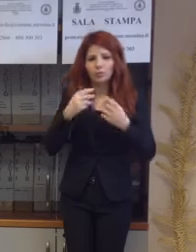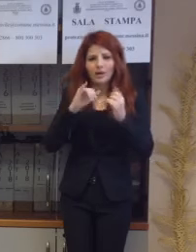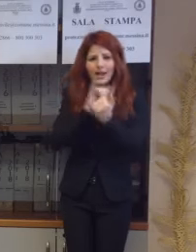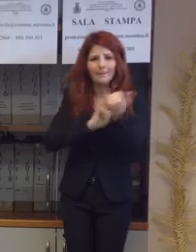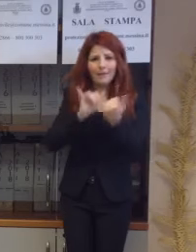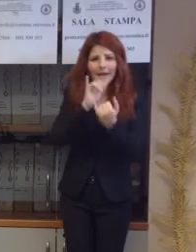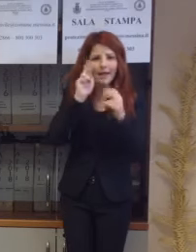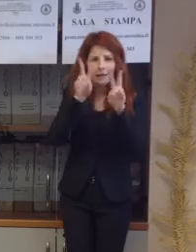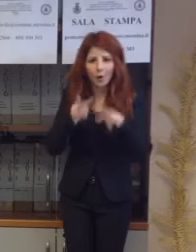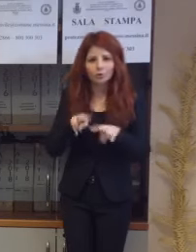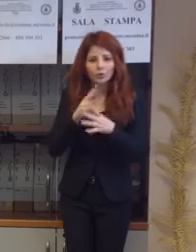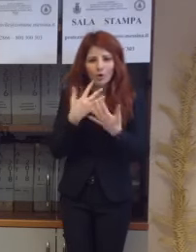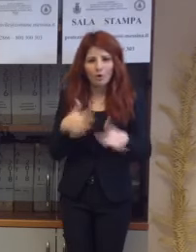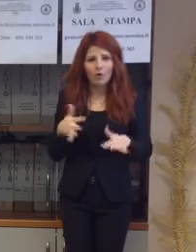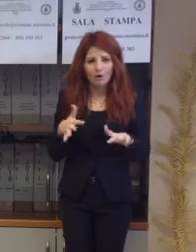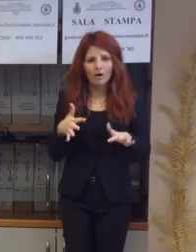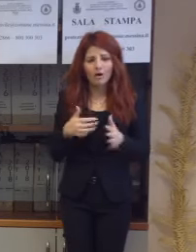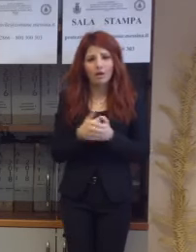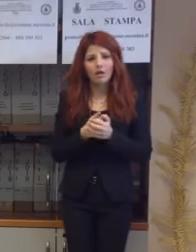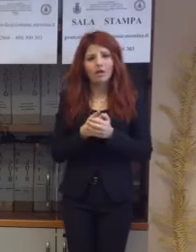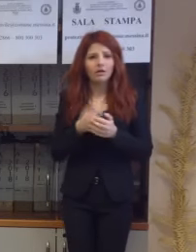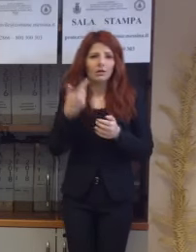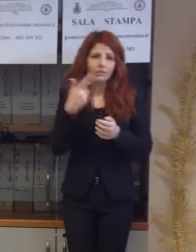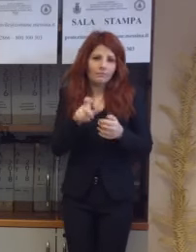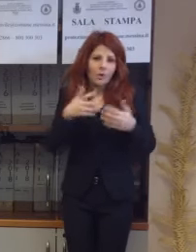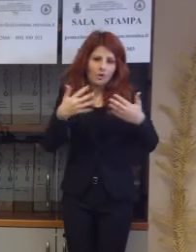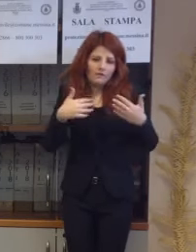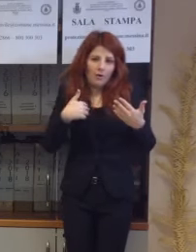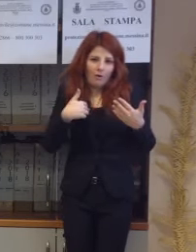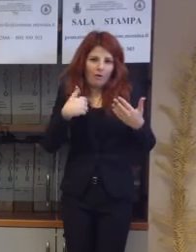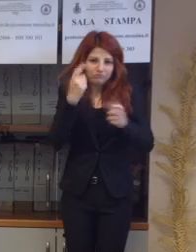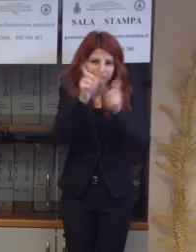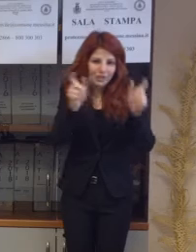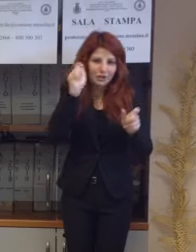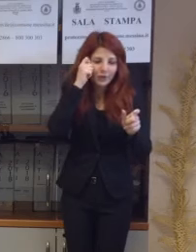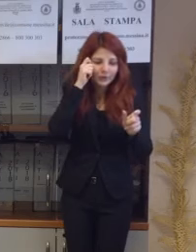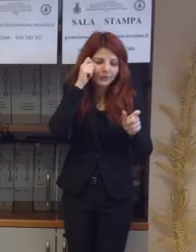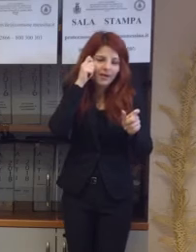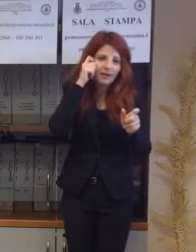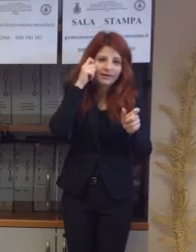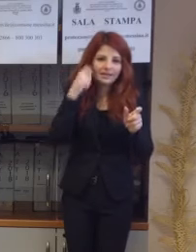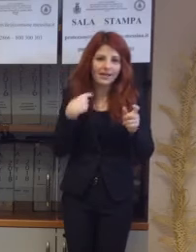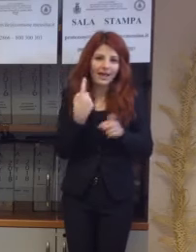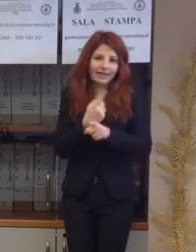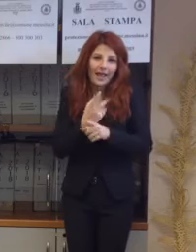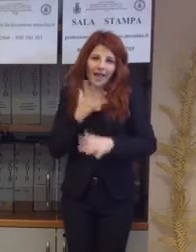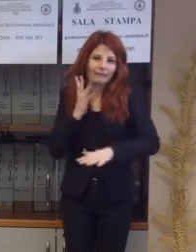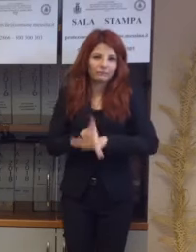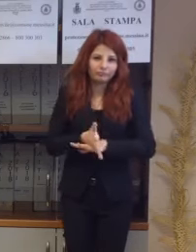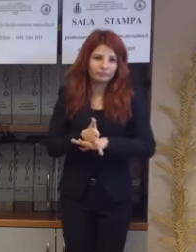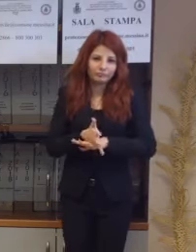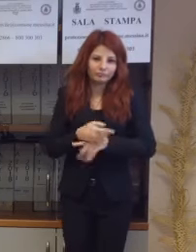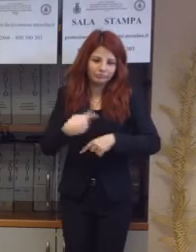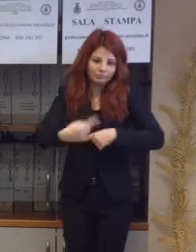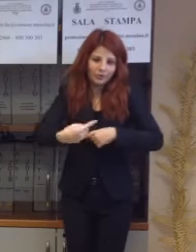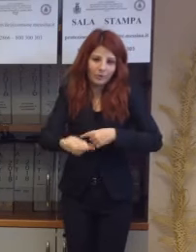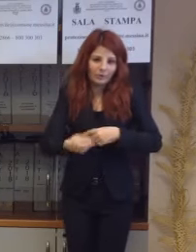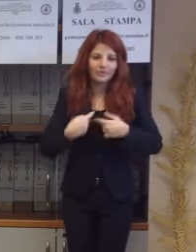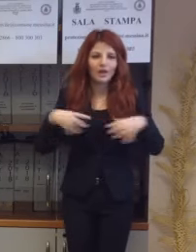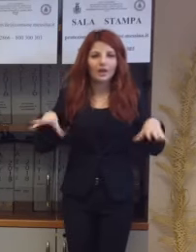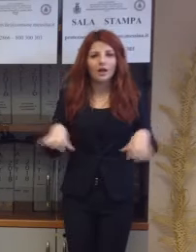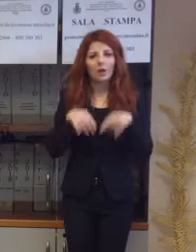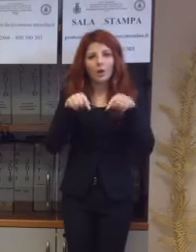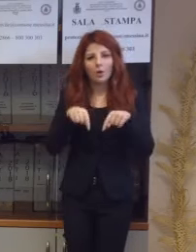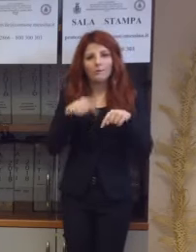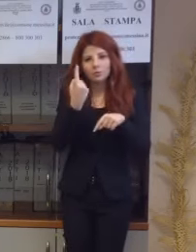comunque procederemo ora con tutta una serie di azioni. E quelle che io vi voglio ora cominciare a dire, poi con l'assessore